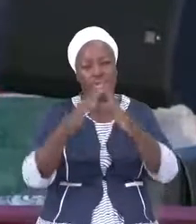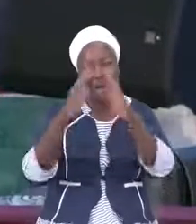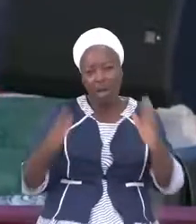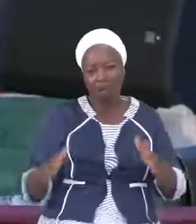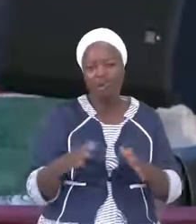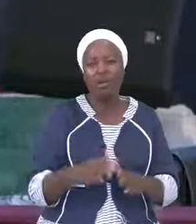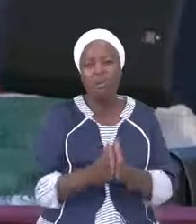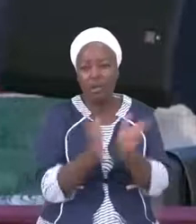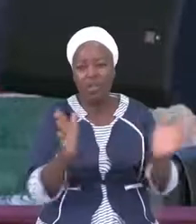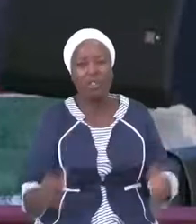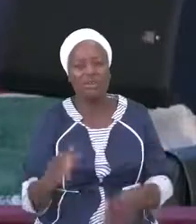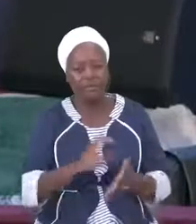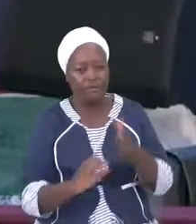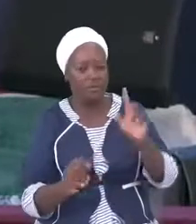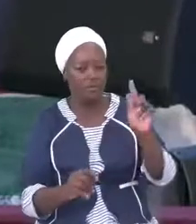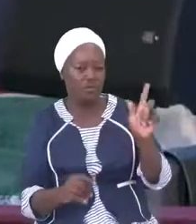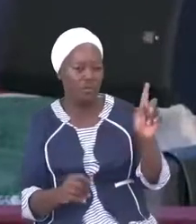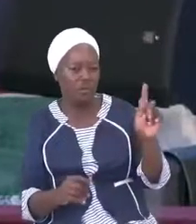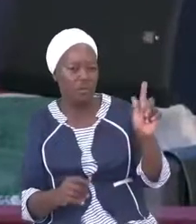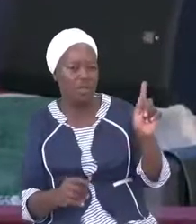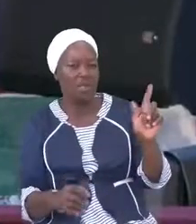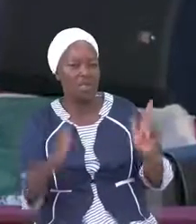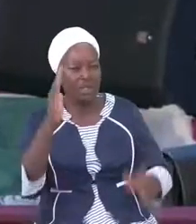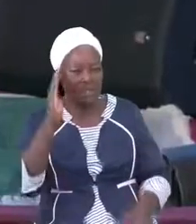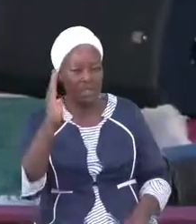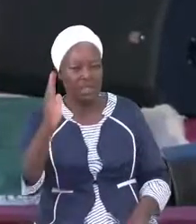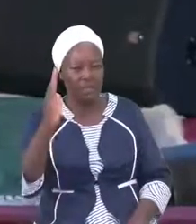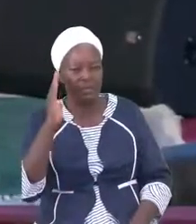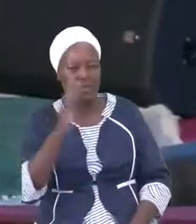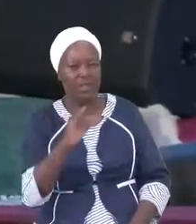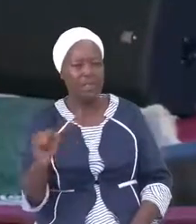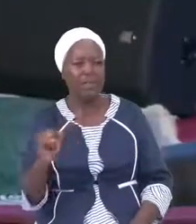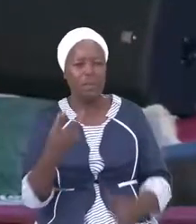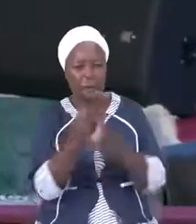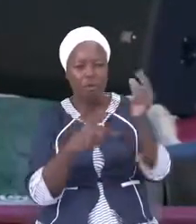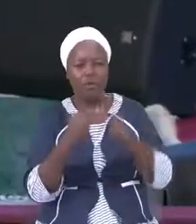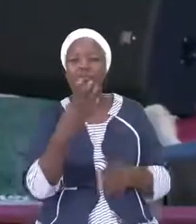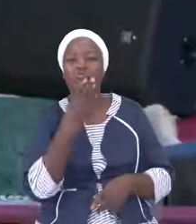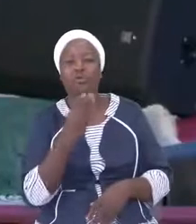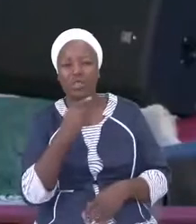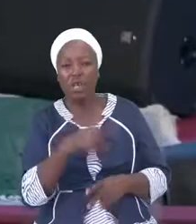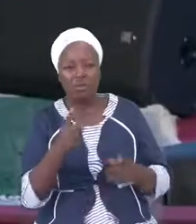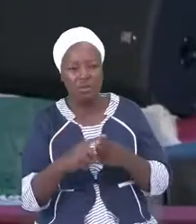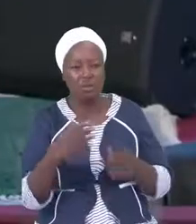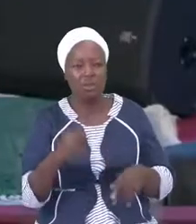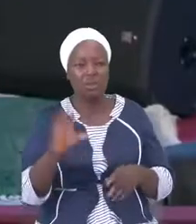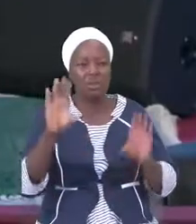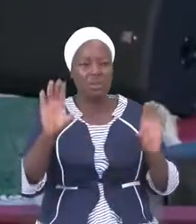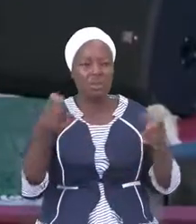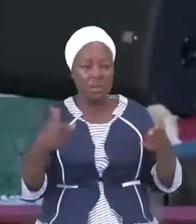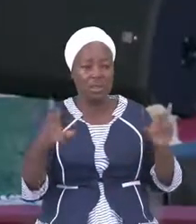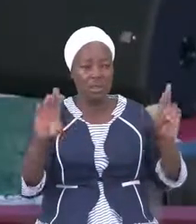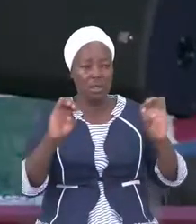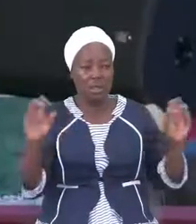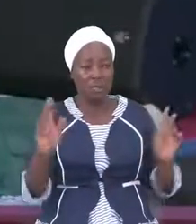enseigner publiquement et dans les maisons. annonça aux Juifs et aux Grecs